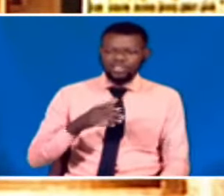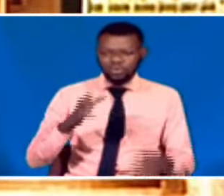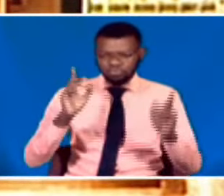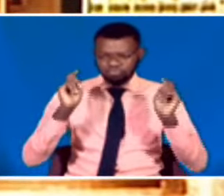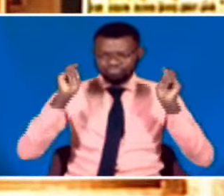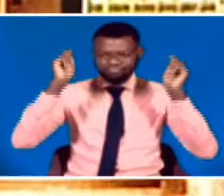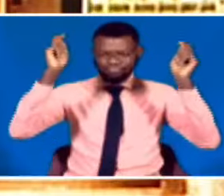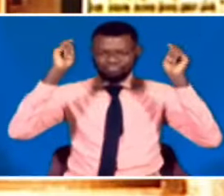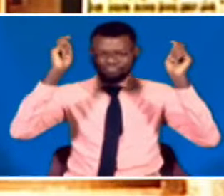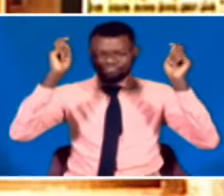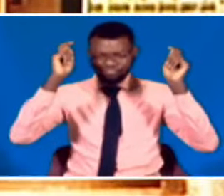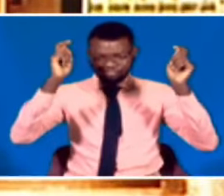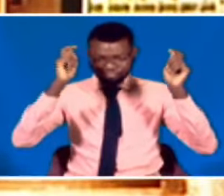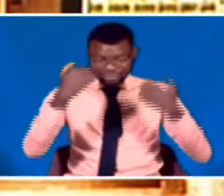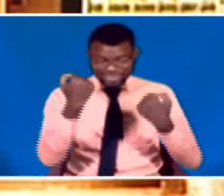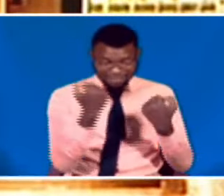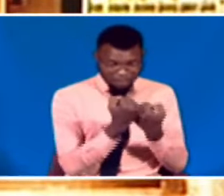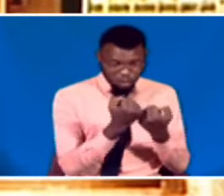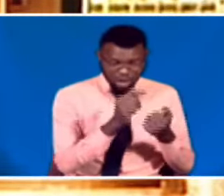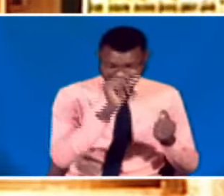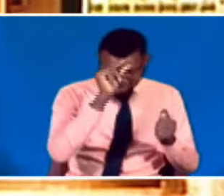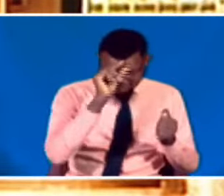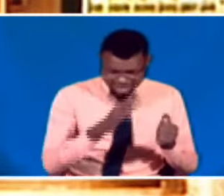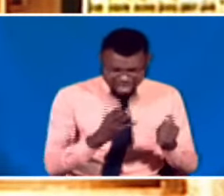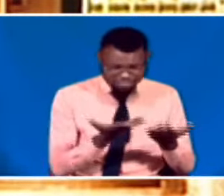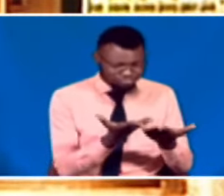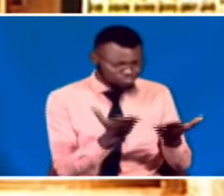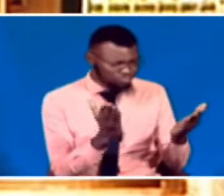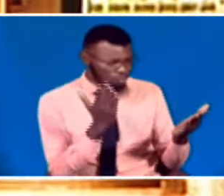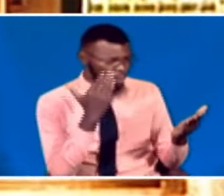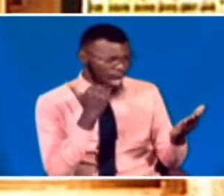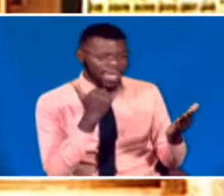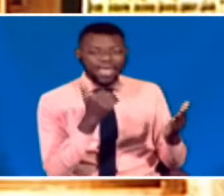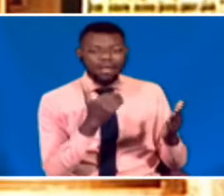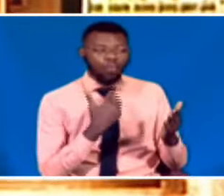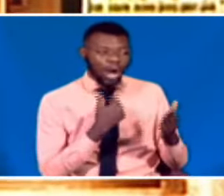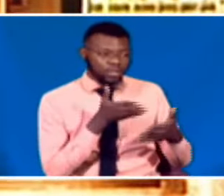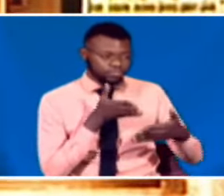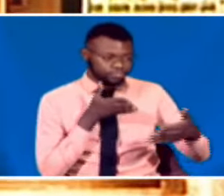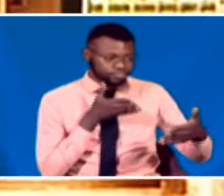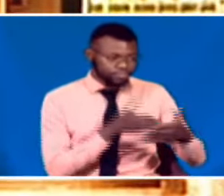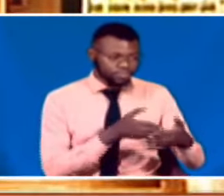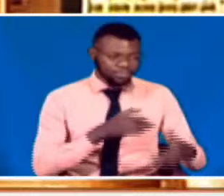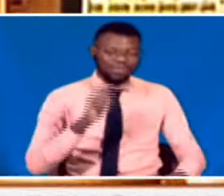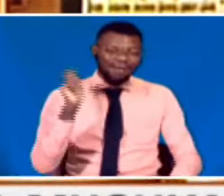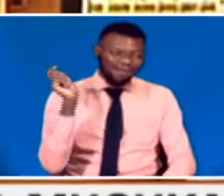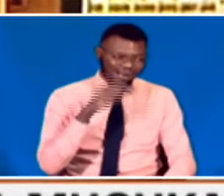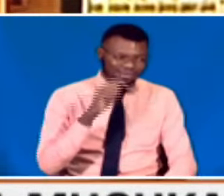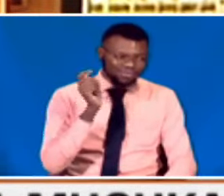yameunga mkono magavana wa pwani ambao wanapinga matumizi ya muguka katika eneo hilo.